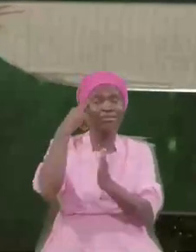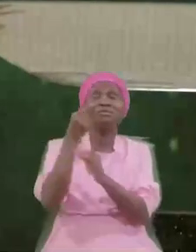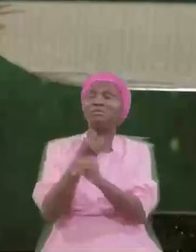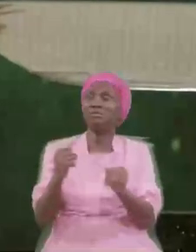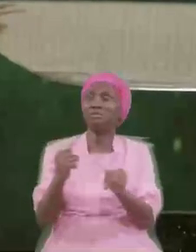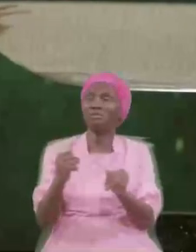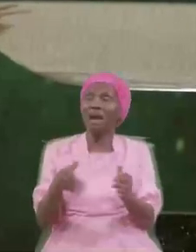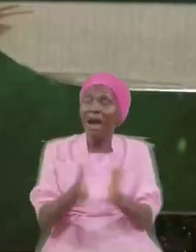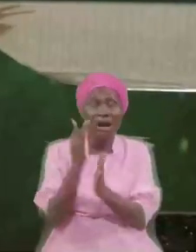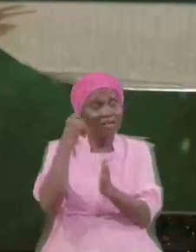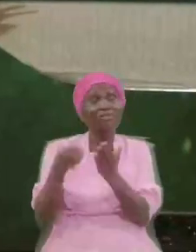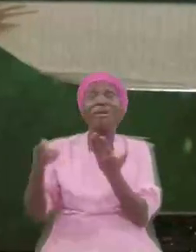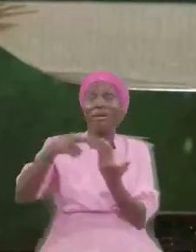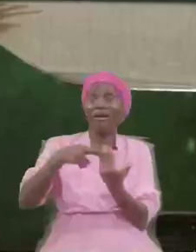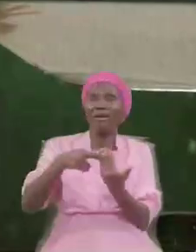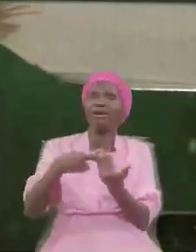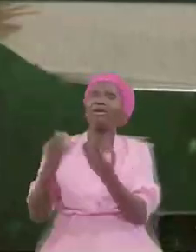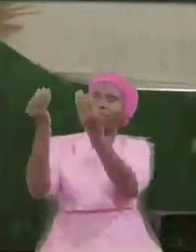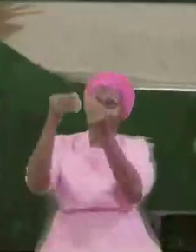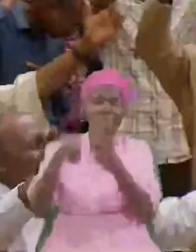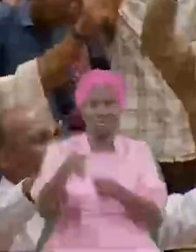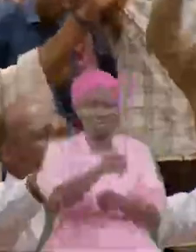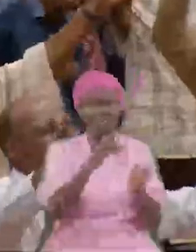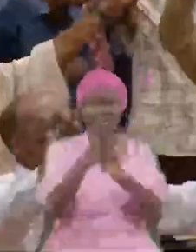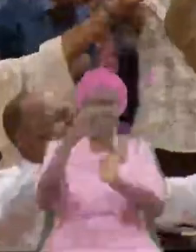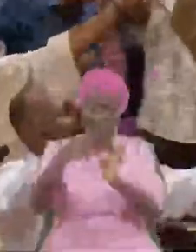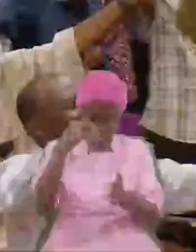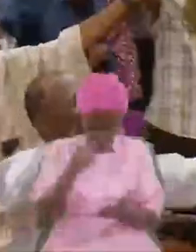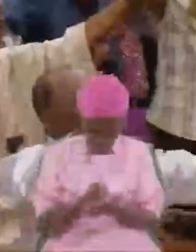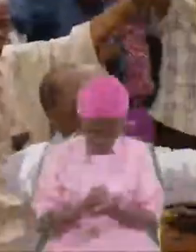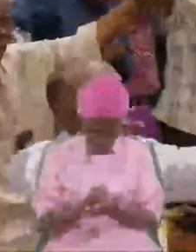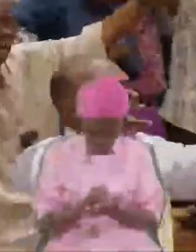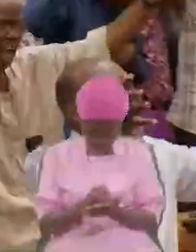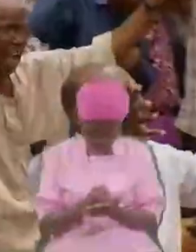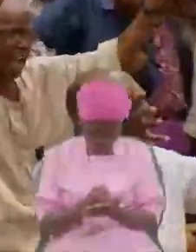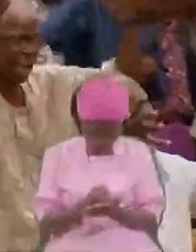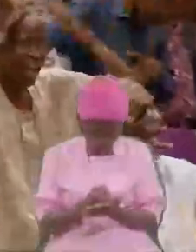la restauration. Accorde-leur cela au nom de Jésus-Christ.